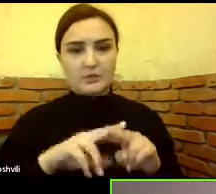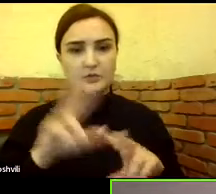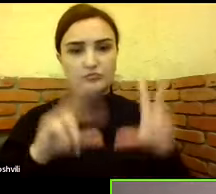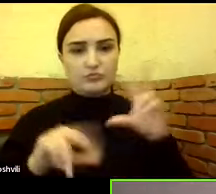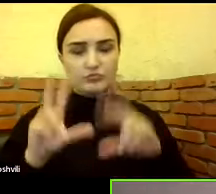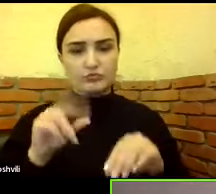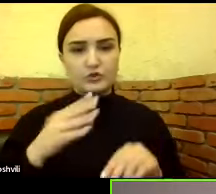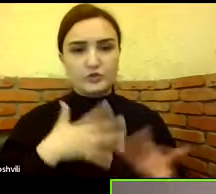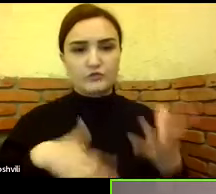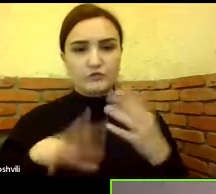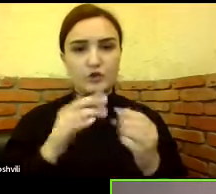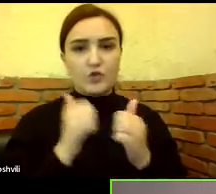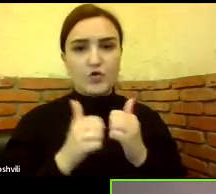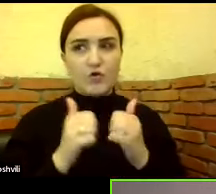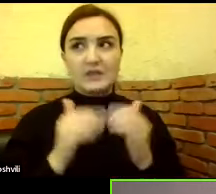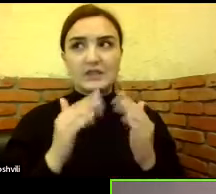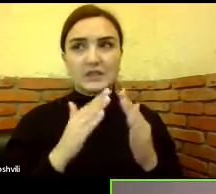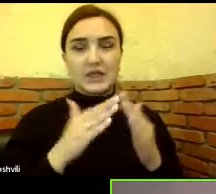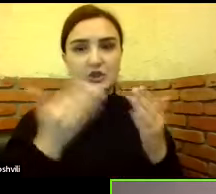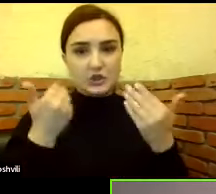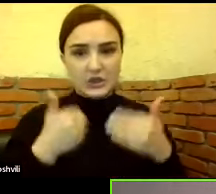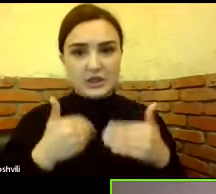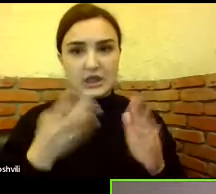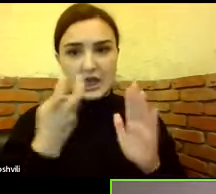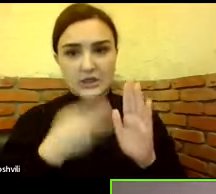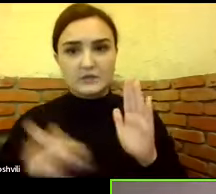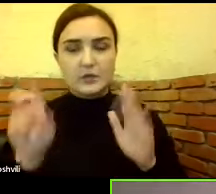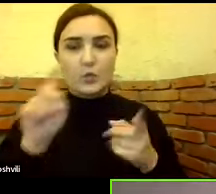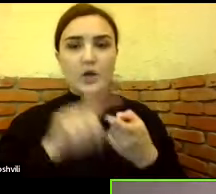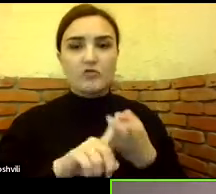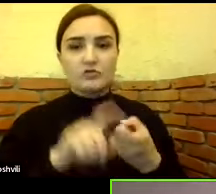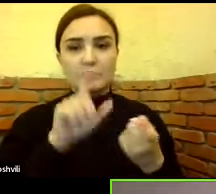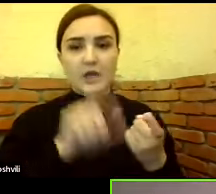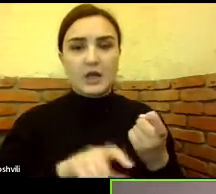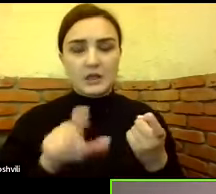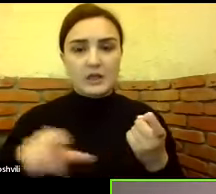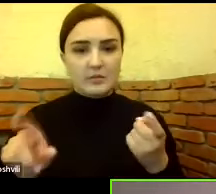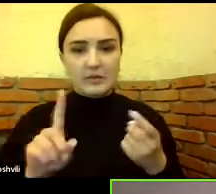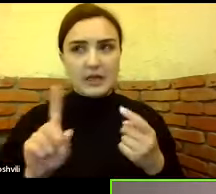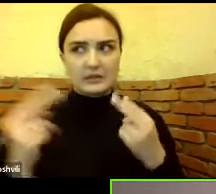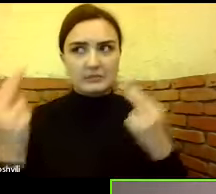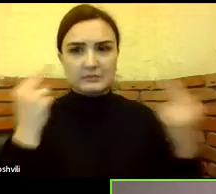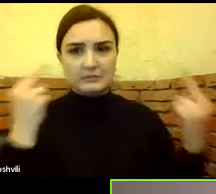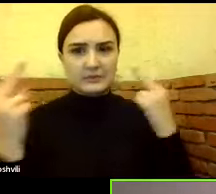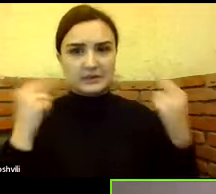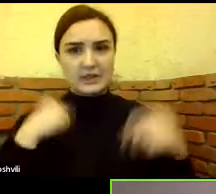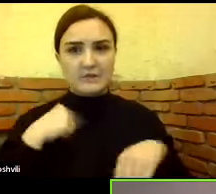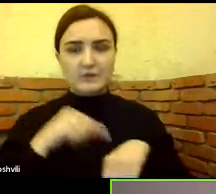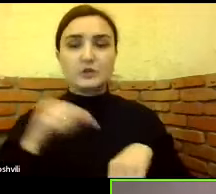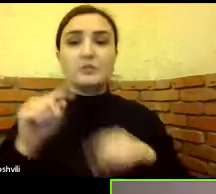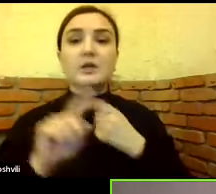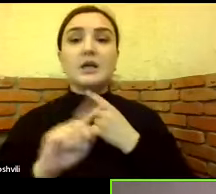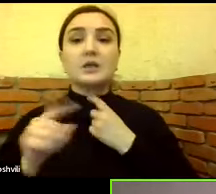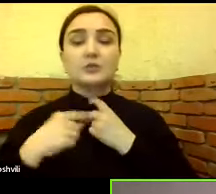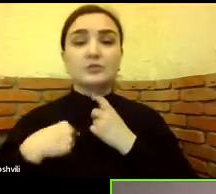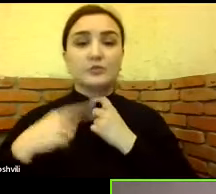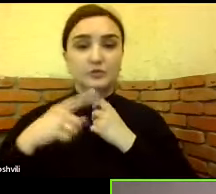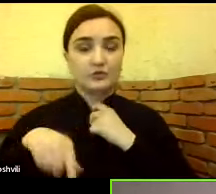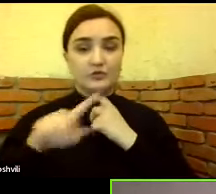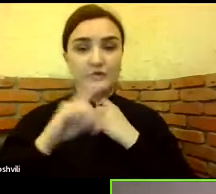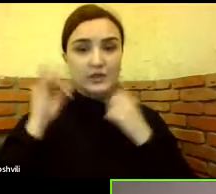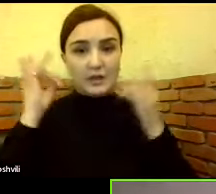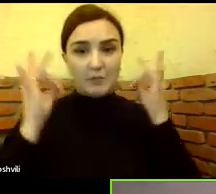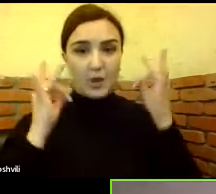ჩვენი ყოველი სახლიდან გასვლა უკავშირდება მაგას, რომ ადამიანებისგან რაღაც მწერებს გრძნობ და განსაკუთრებით იმის გამო, რომ ჩვენ ვართ ხმაურიანი